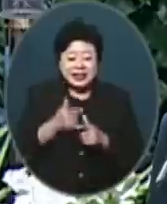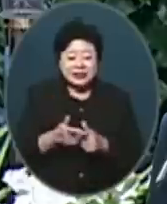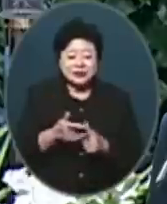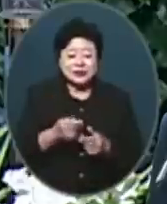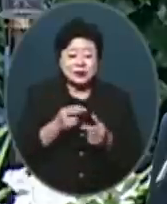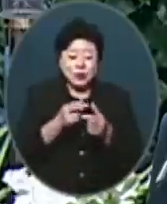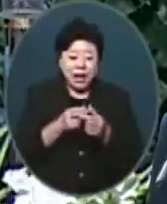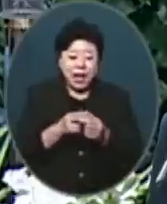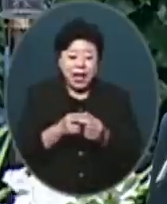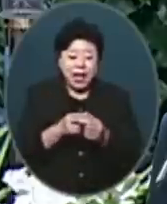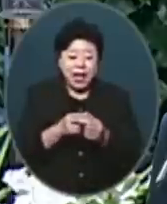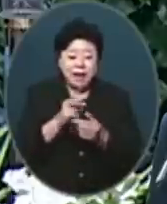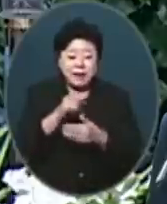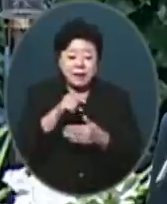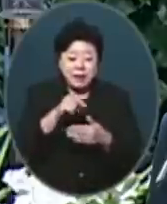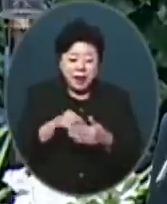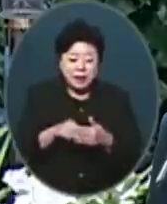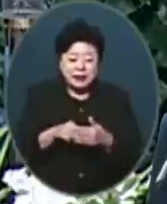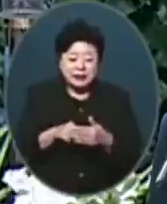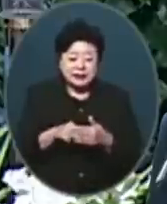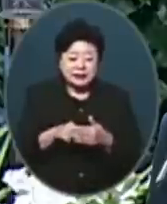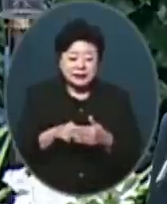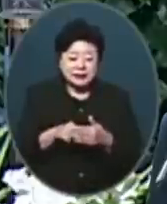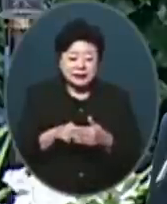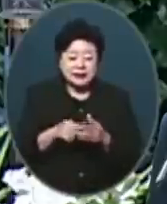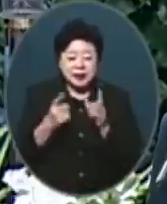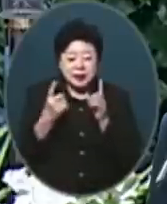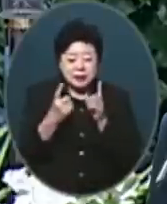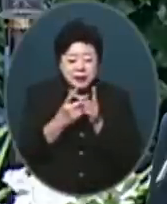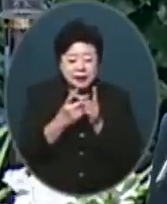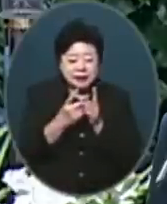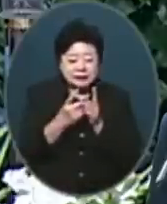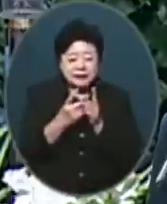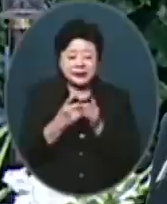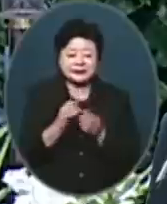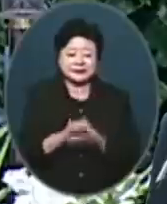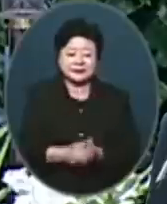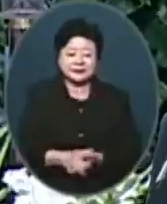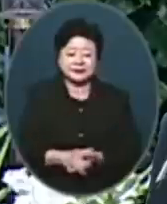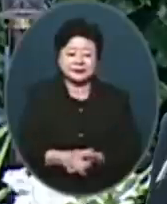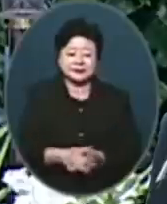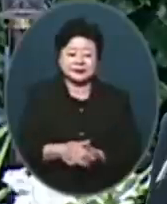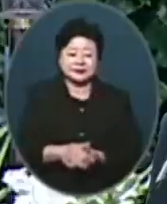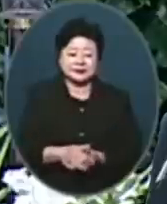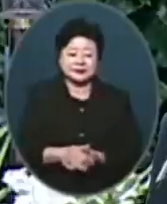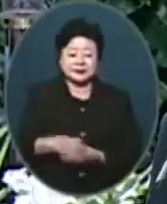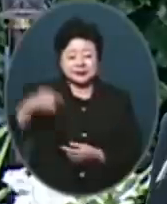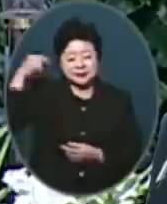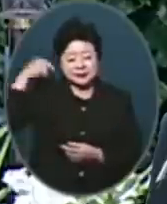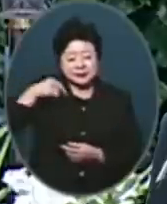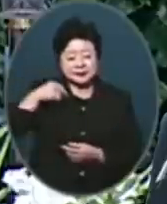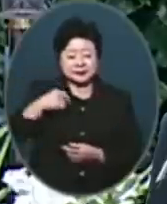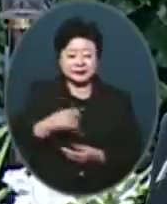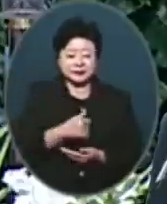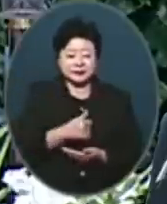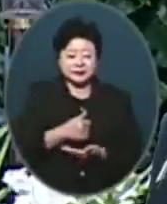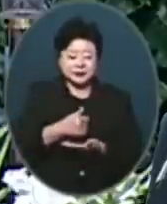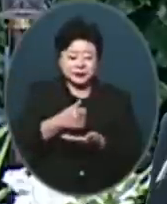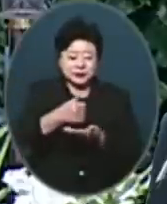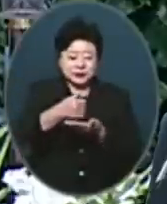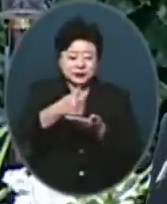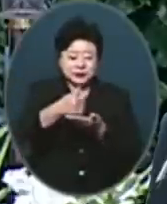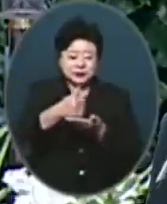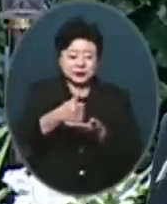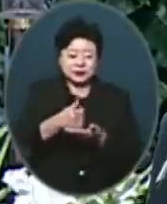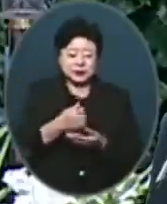예수님과 마음에서 만나고 난 다음 내가 느낀 바를 입술로 고백할 때